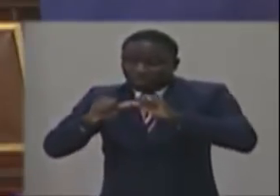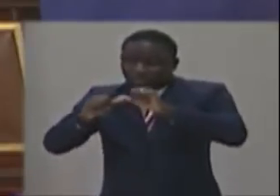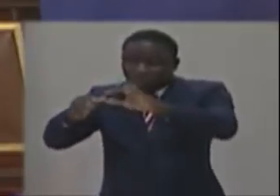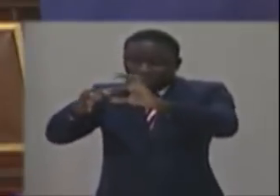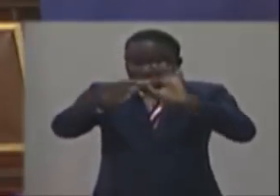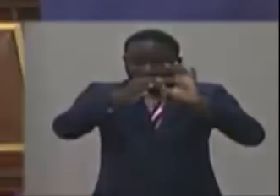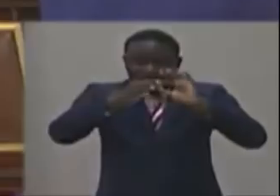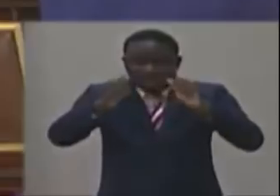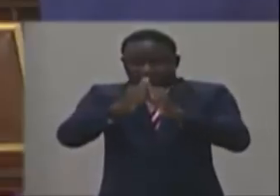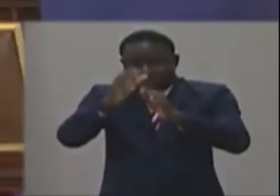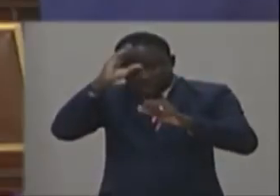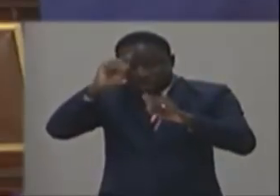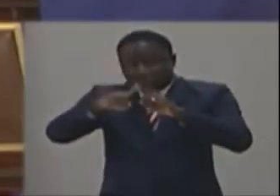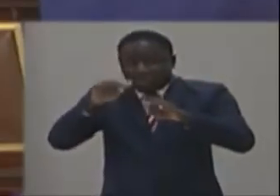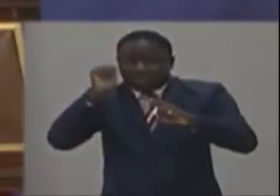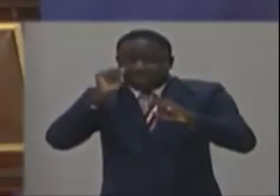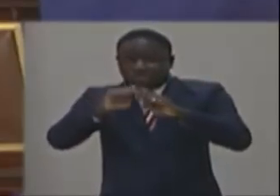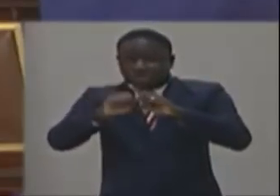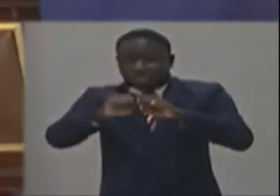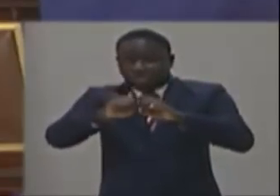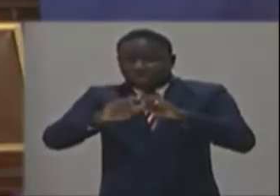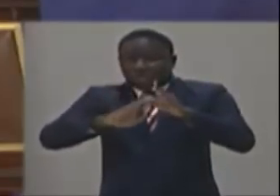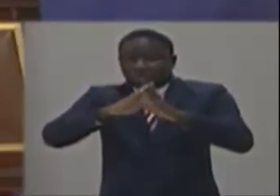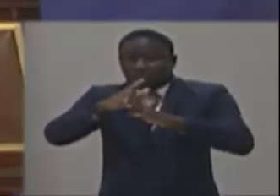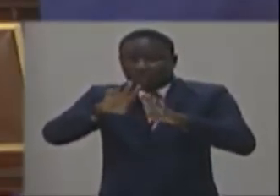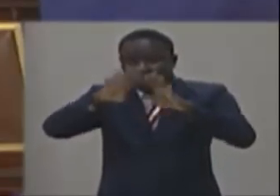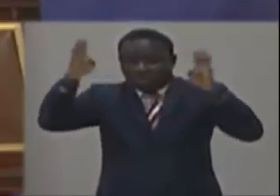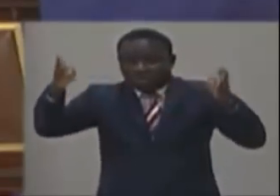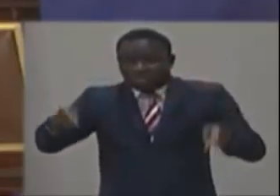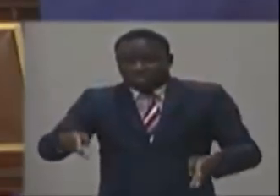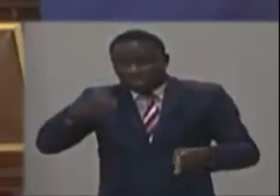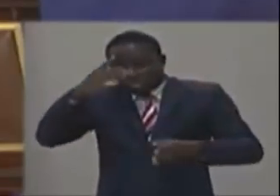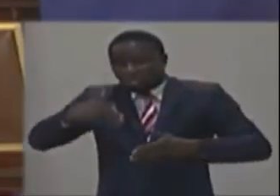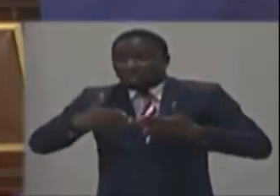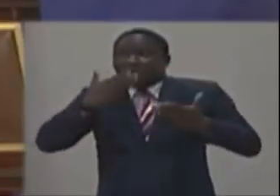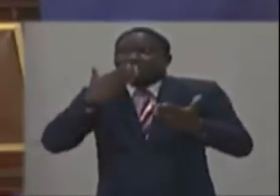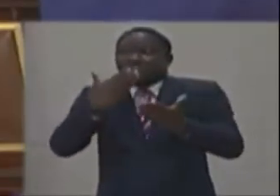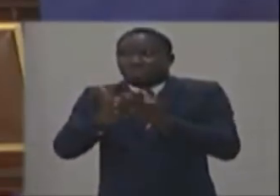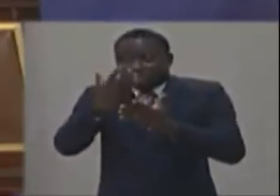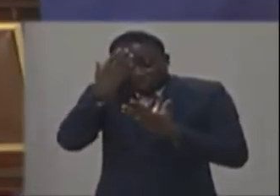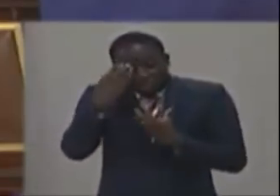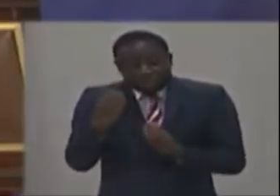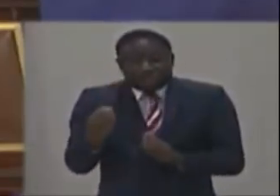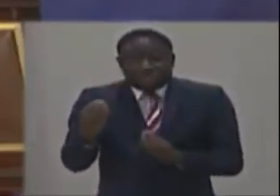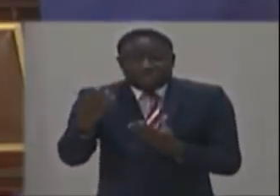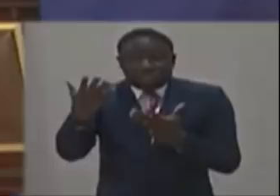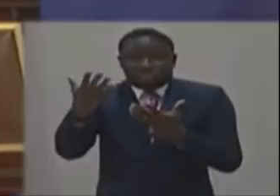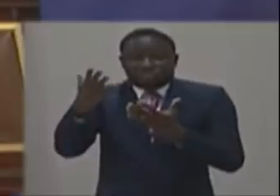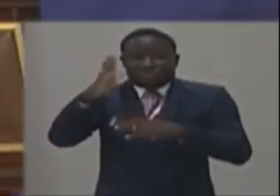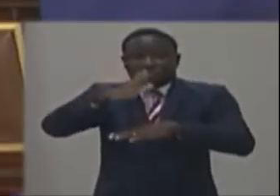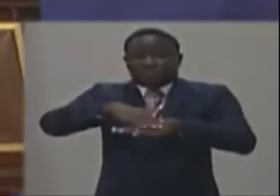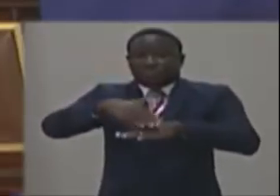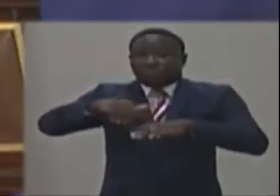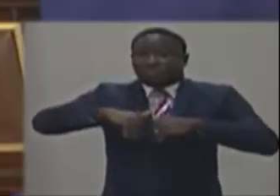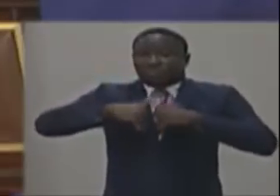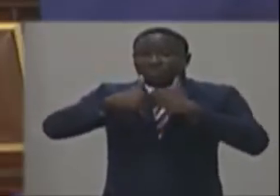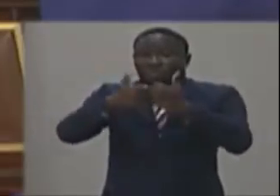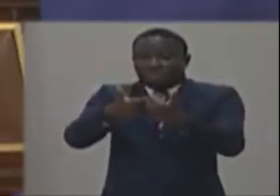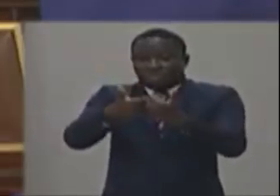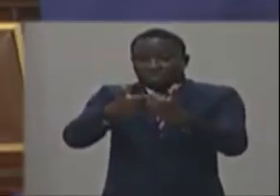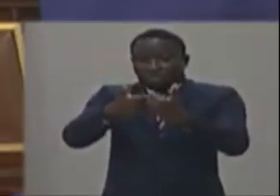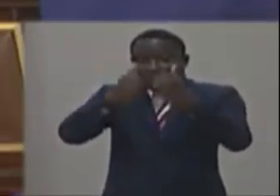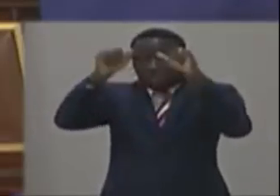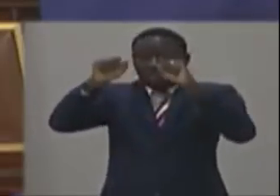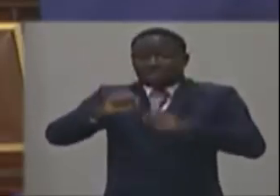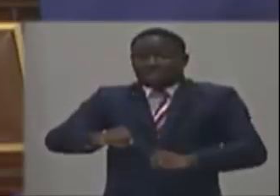avec Frem, avec Semzaïo, à travers le consulat, pour bailler bonnes informations. Sous qui Jean